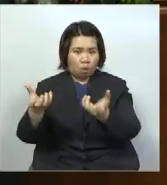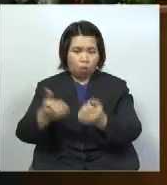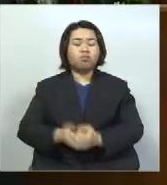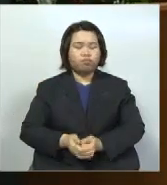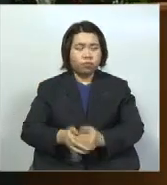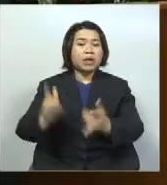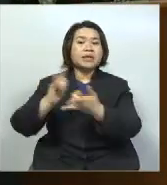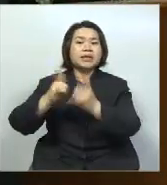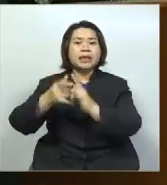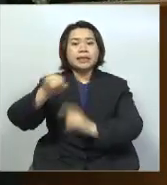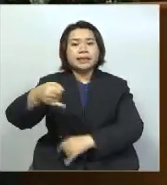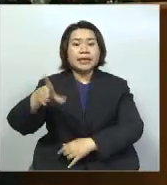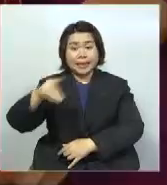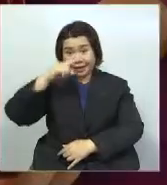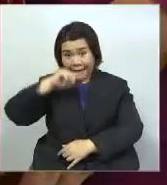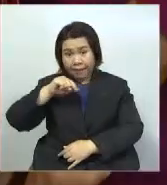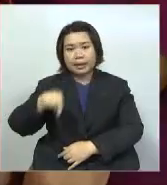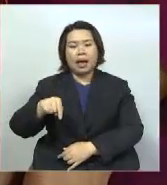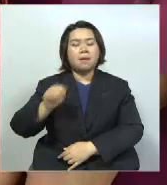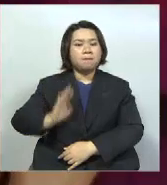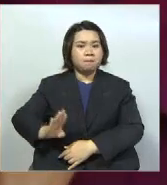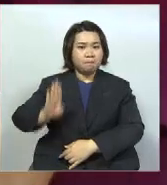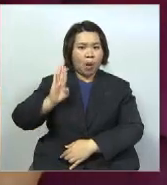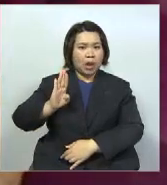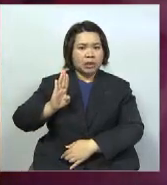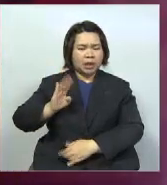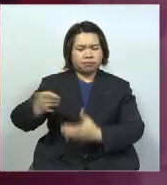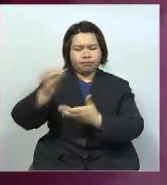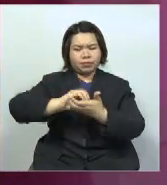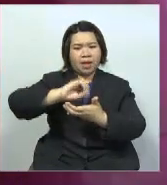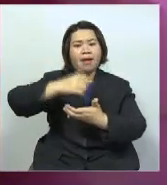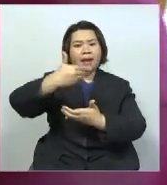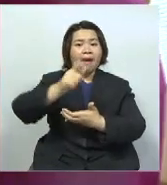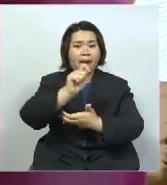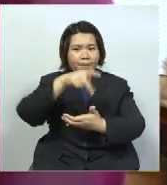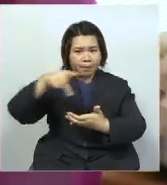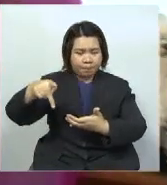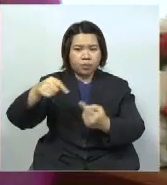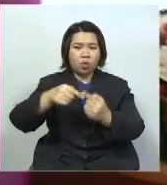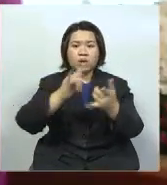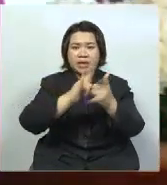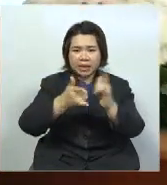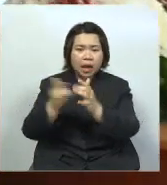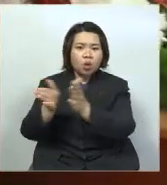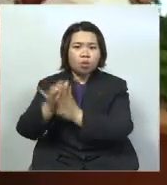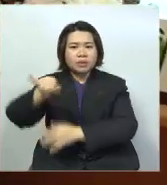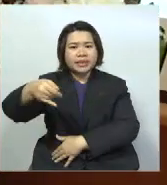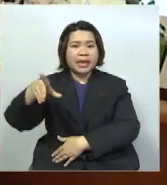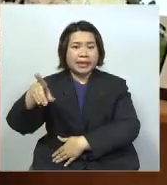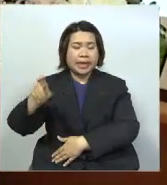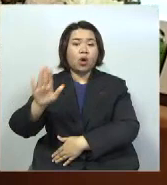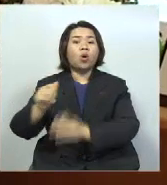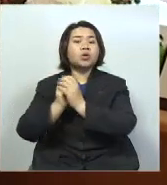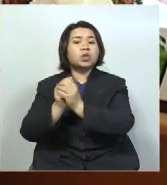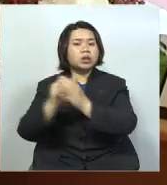โดย Central JD Commerce ของไทยซึ่งเป็นบริษัท e-commerce ที่เกิดจากความร่วมมือของ Central Group กับ JD.com ของจีน